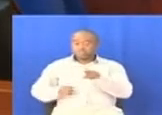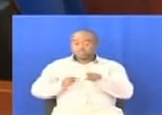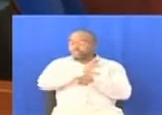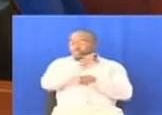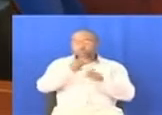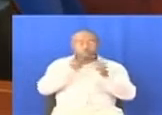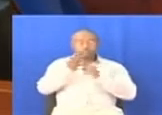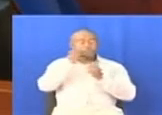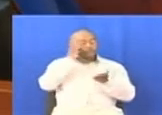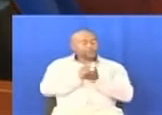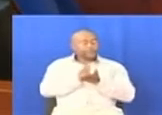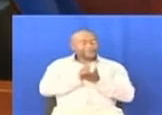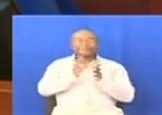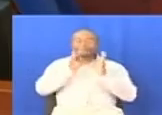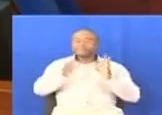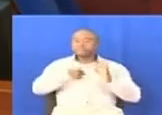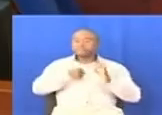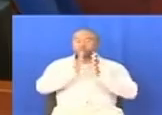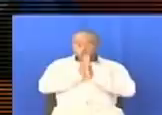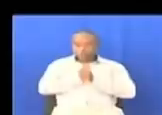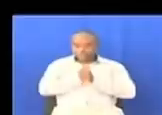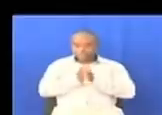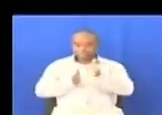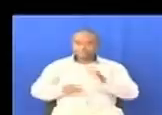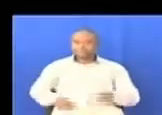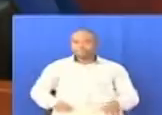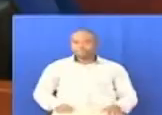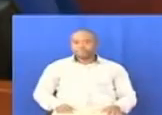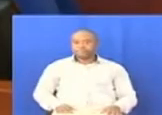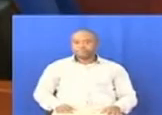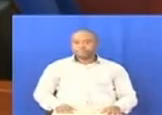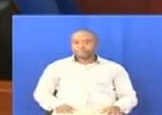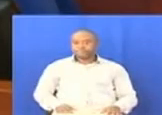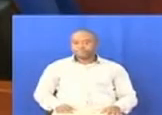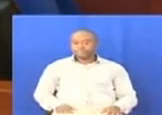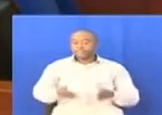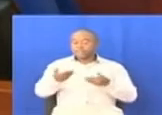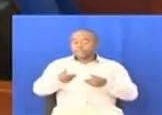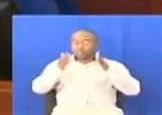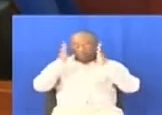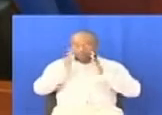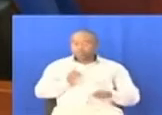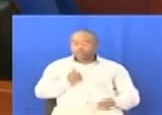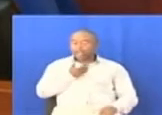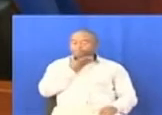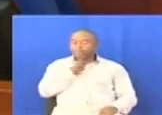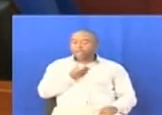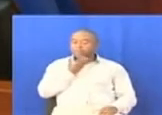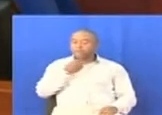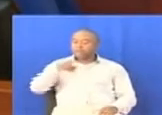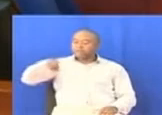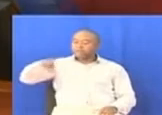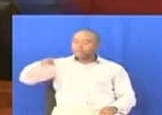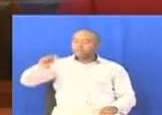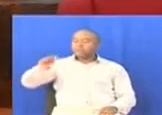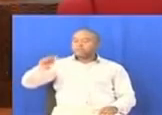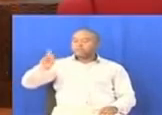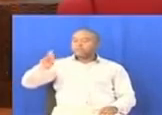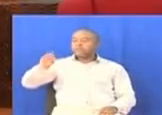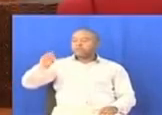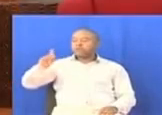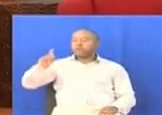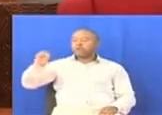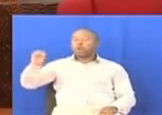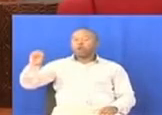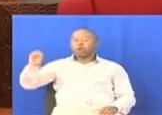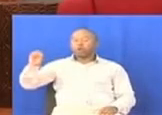kweli tupu. Tunakuheshimu sana kwa hilo. Mheshimiwa Baba Paroko atafuatiwa na Mheshimiwa Dr. Christine